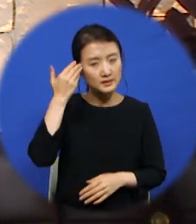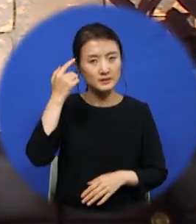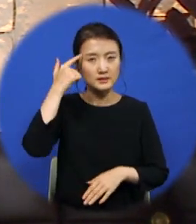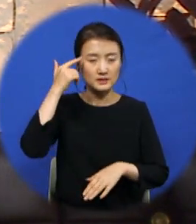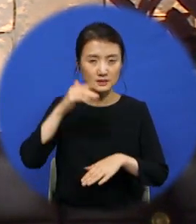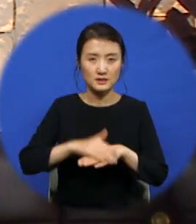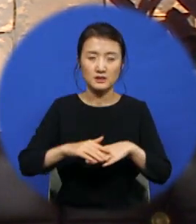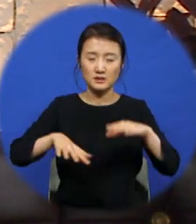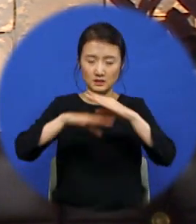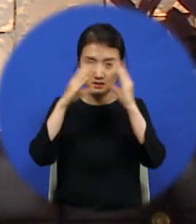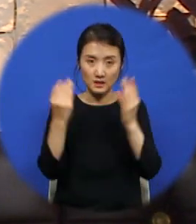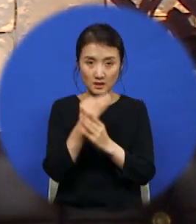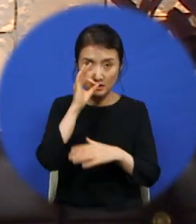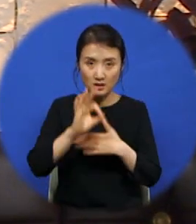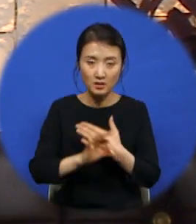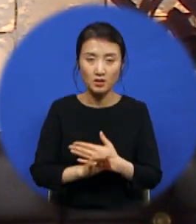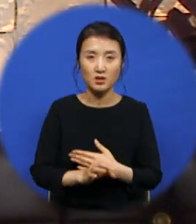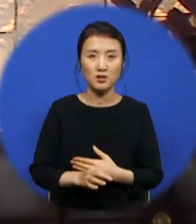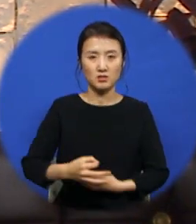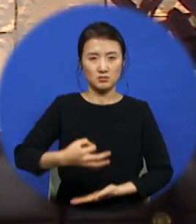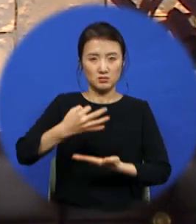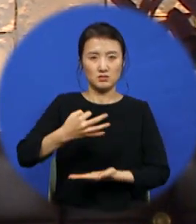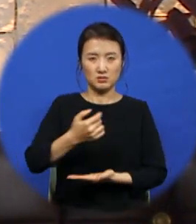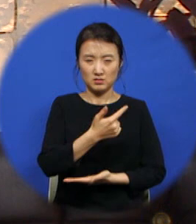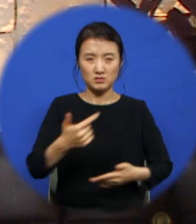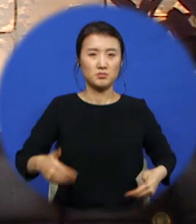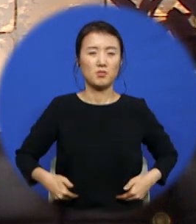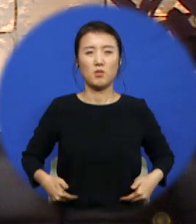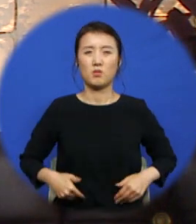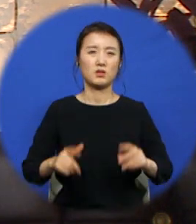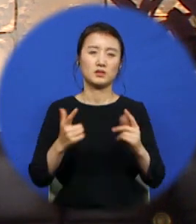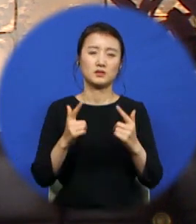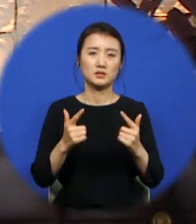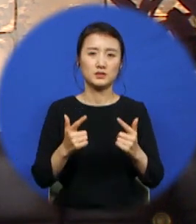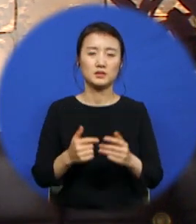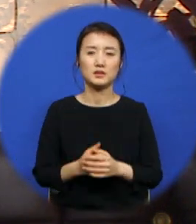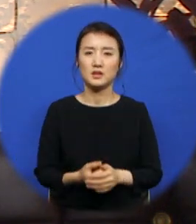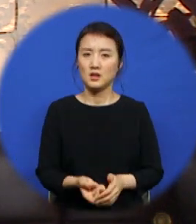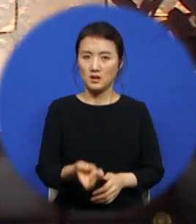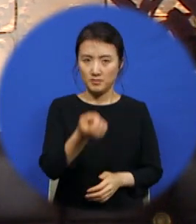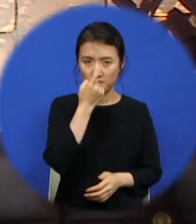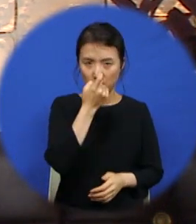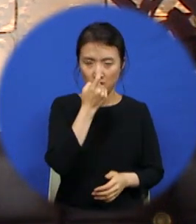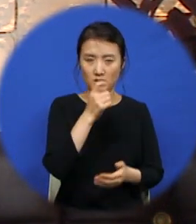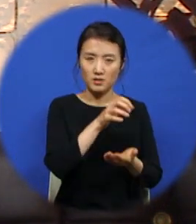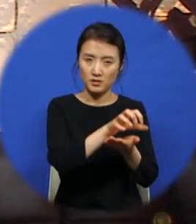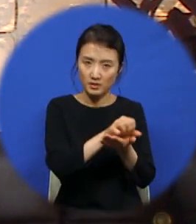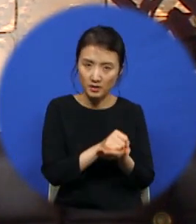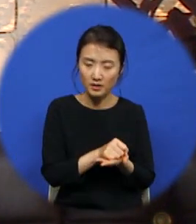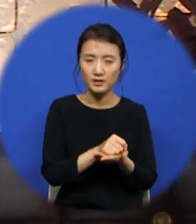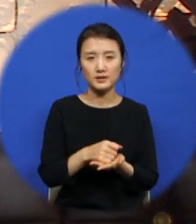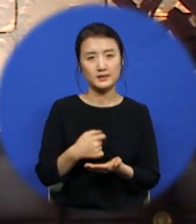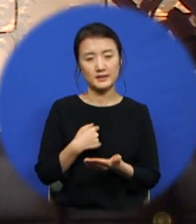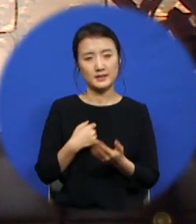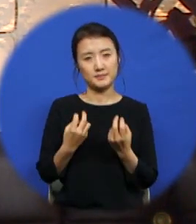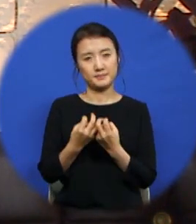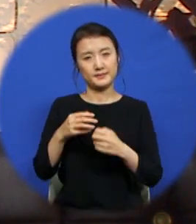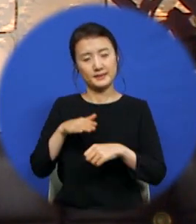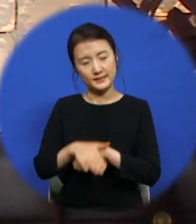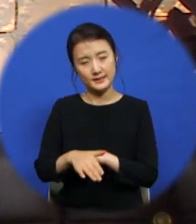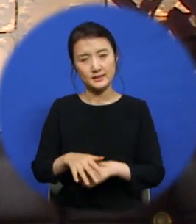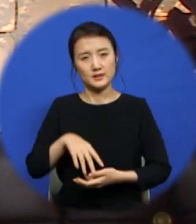큰 돈이 되는 것이 아니고 얼마 이제 우리가 배워서 위 방식으로 제 속해서 실천에 옮길 수 있는